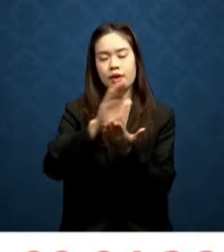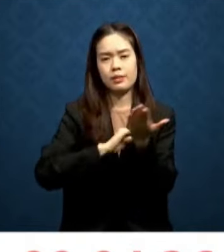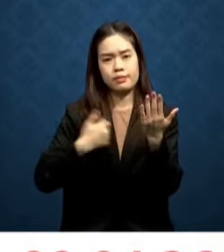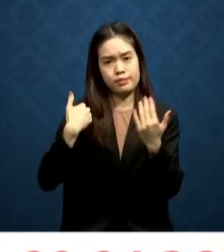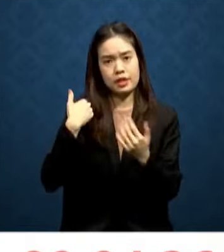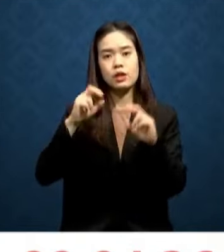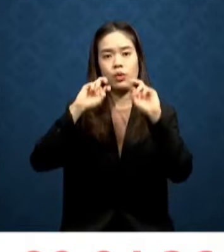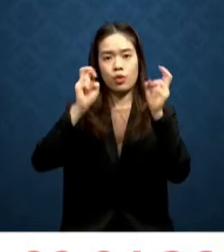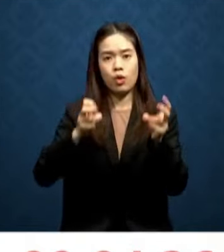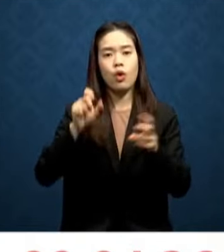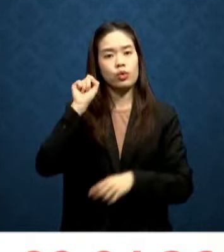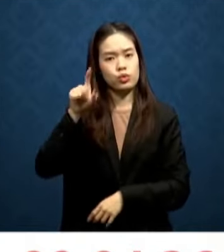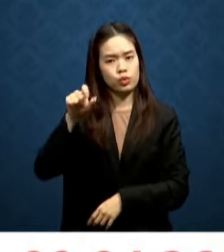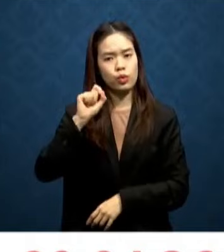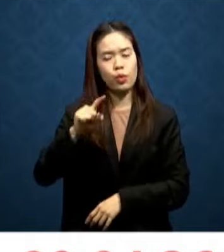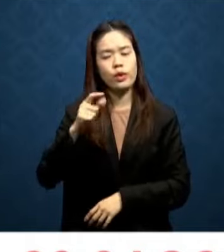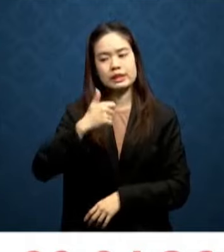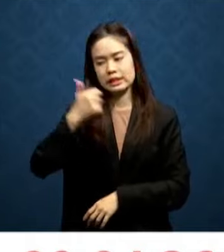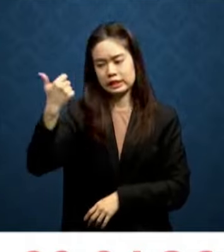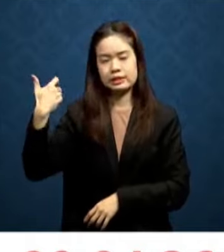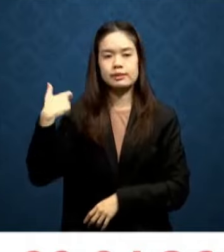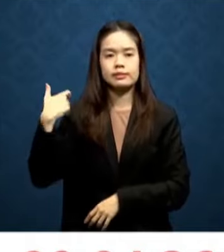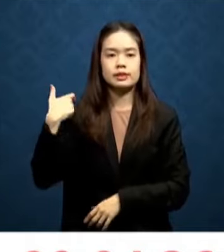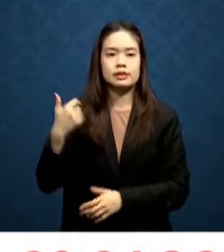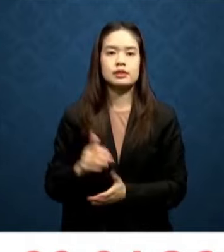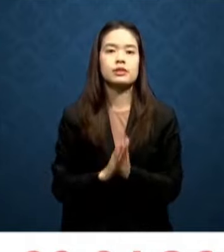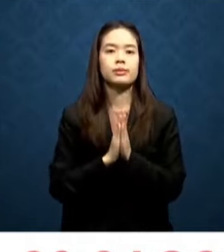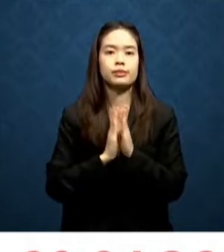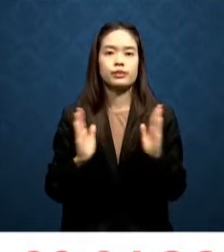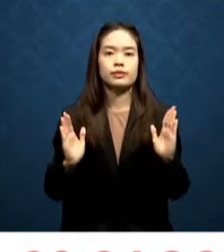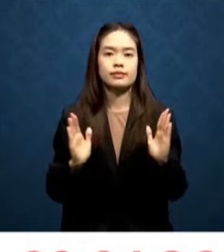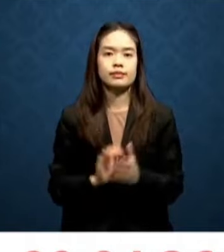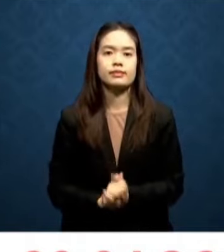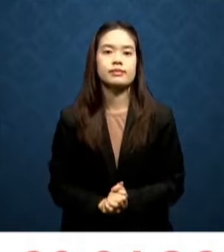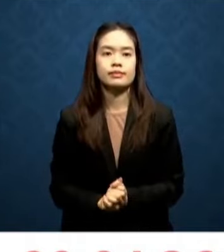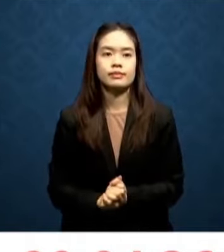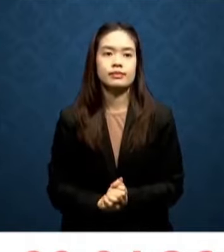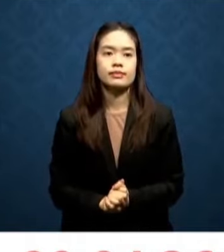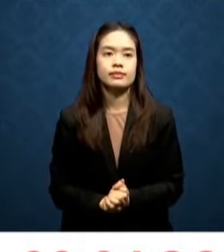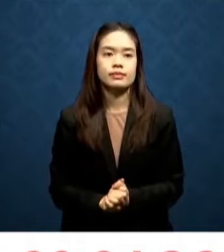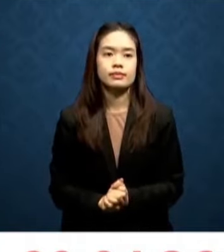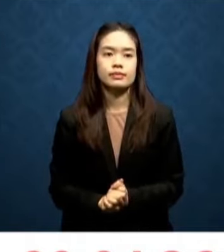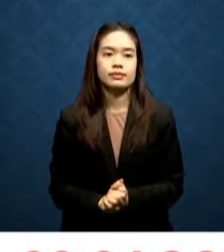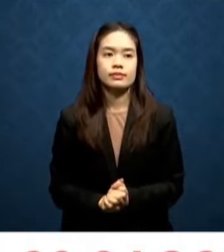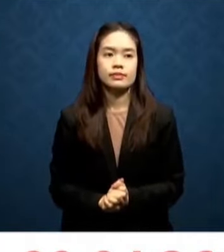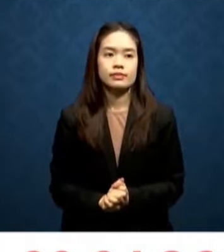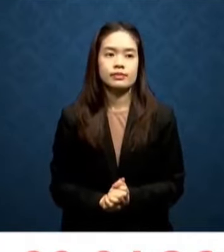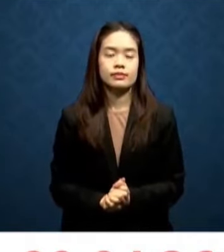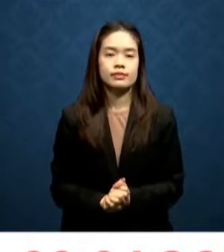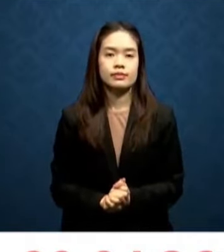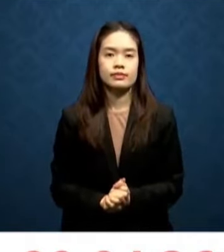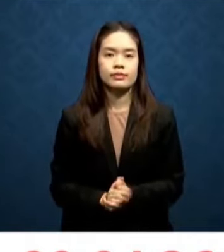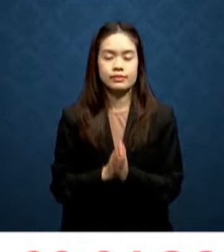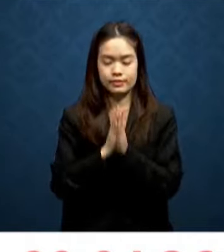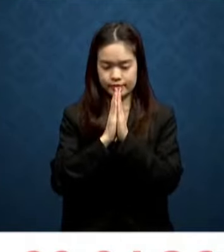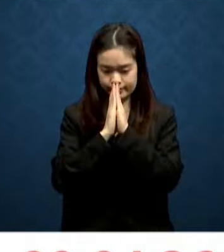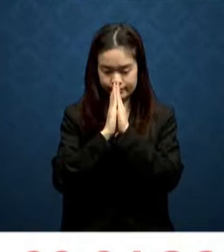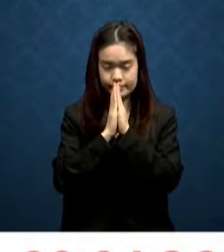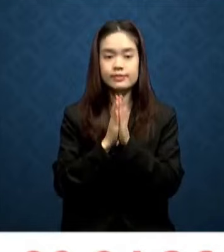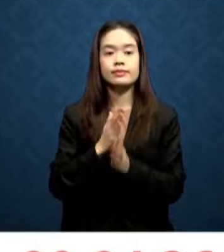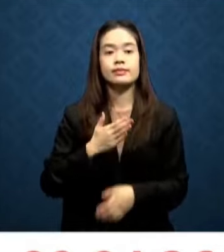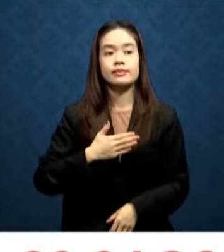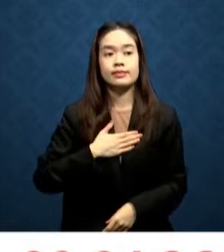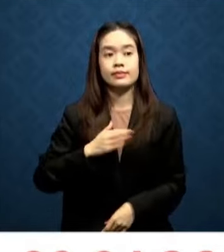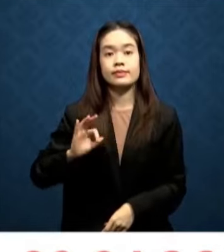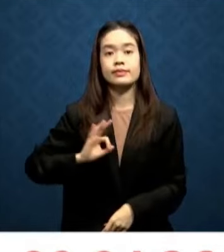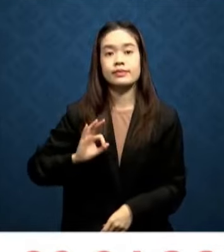ด่วนจำเป็นมากกว่านี้ขอบคุณครับ ครับท่านเทวฤทธิ์เชิญครับเรียนท่านประธานที่เคารพผมเทวฤทธิ์มณีฉายนะครับส